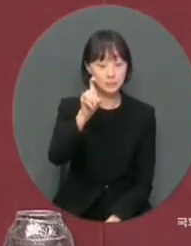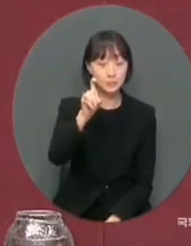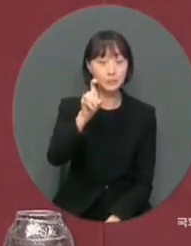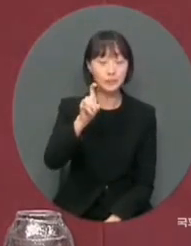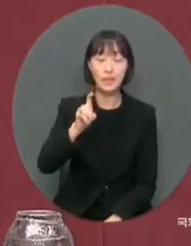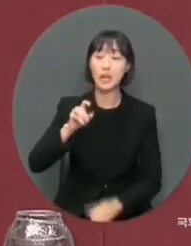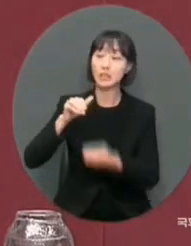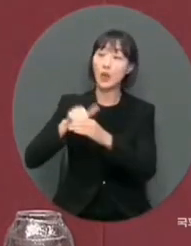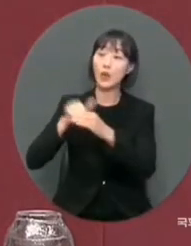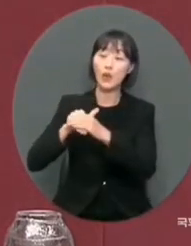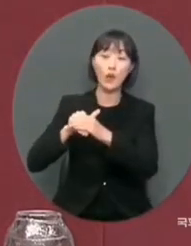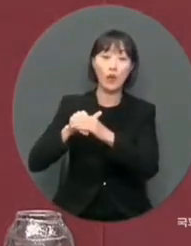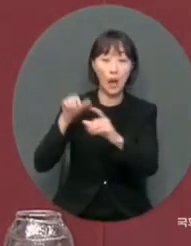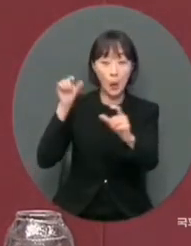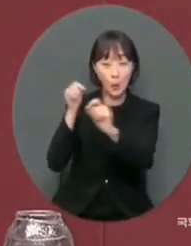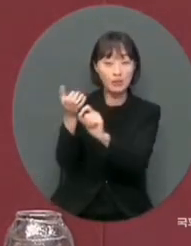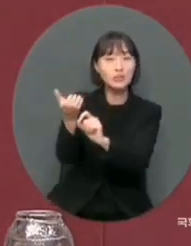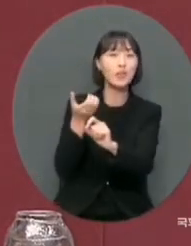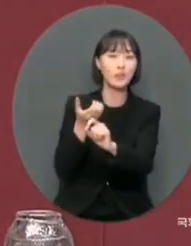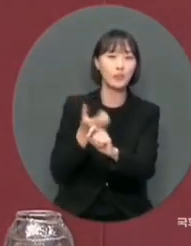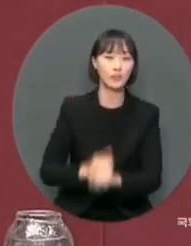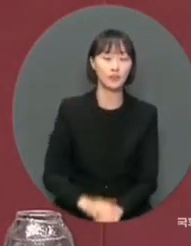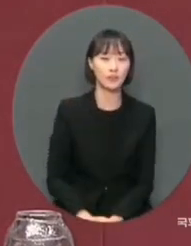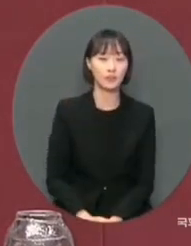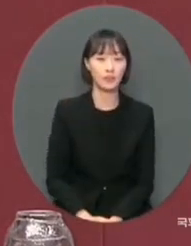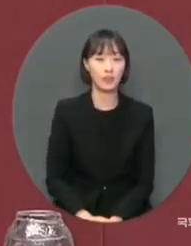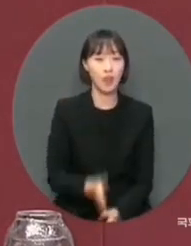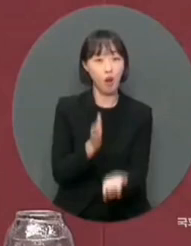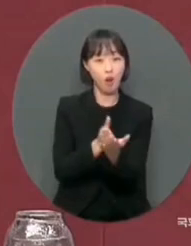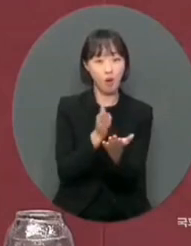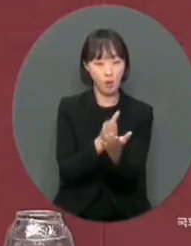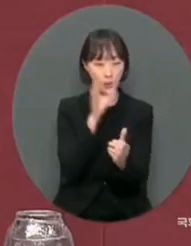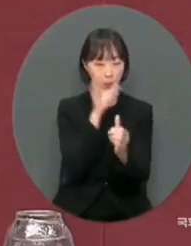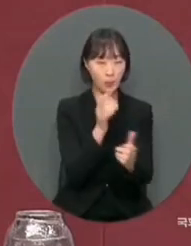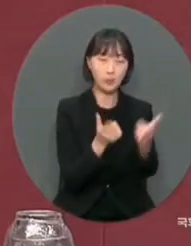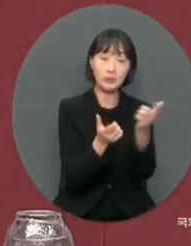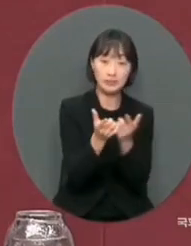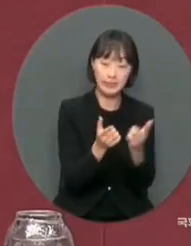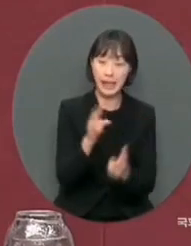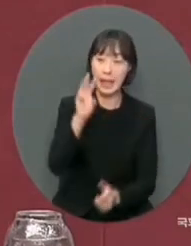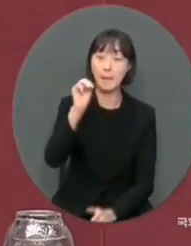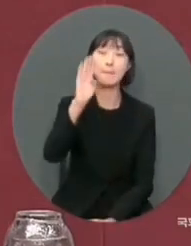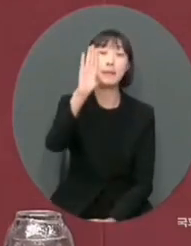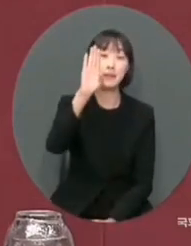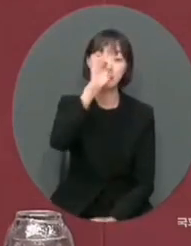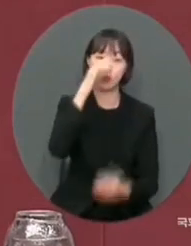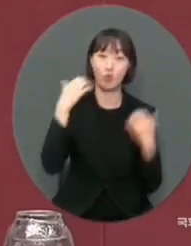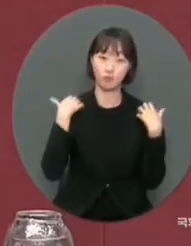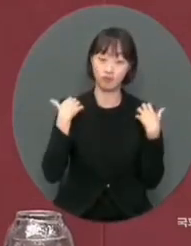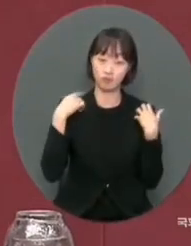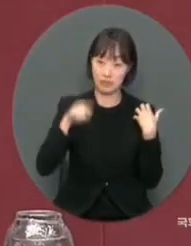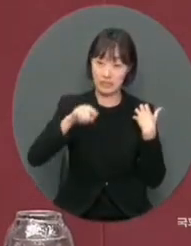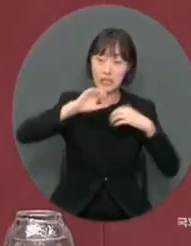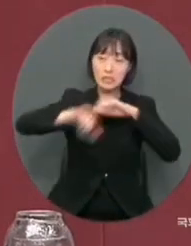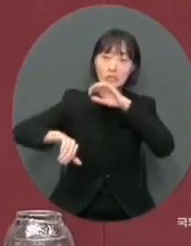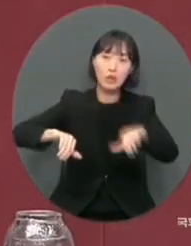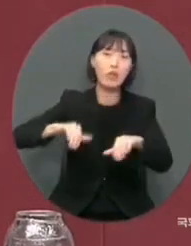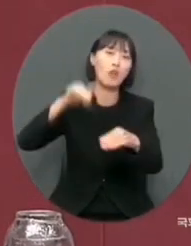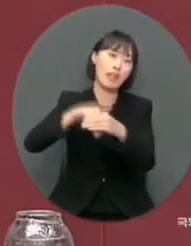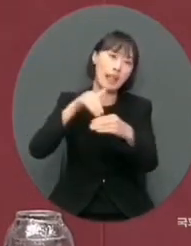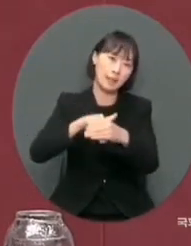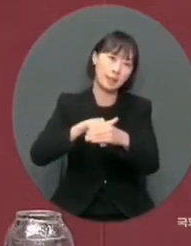2010년 지방선거를 앞둔 시점이었습니다. 언론 통제를 통한 MB정부 국정원의 선거 개입이 이 문건으로